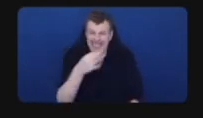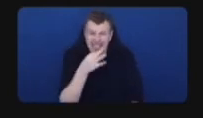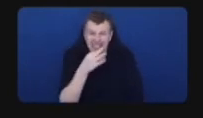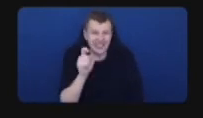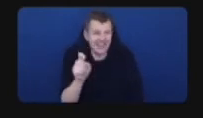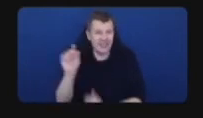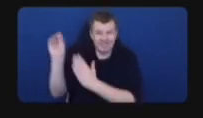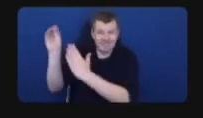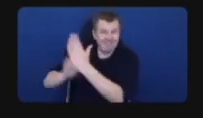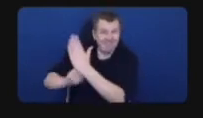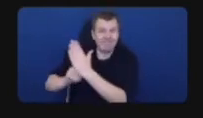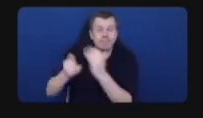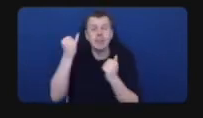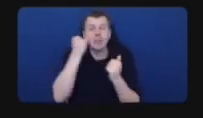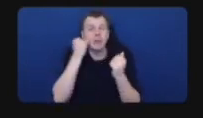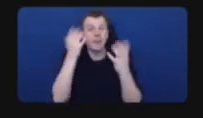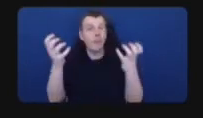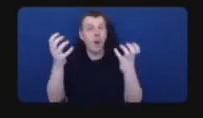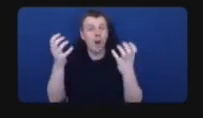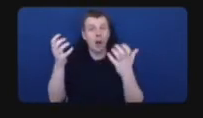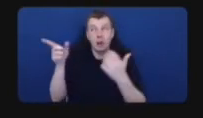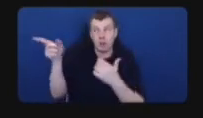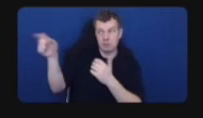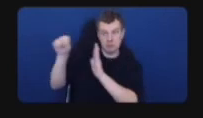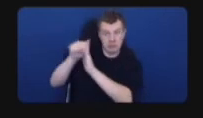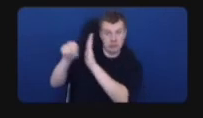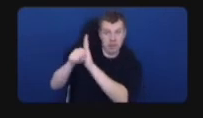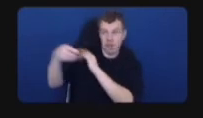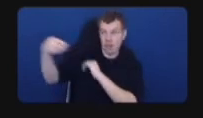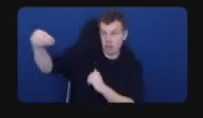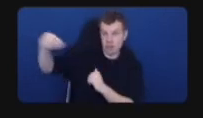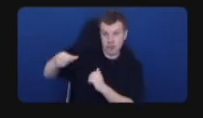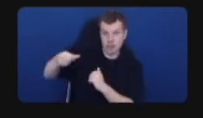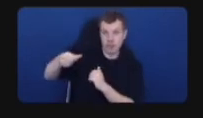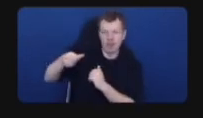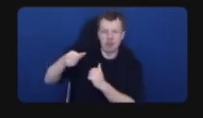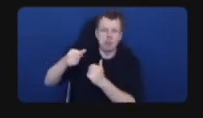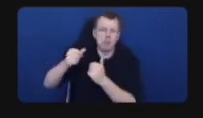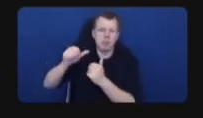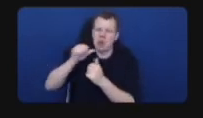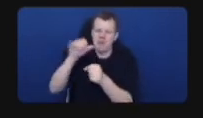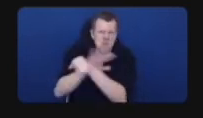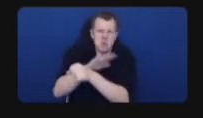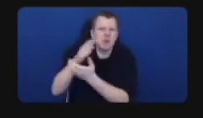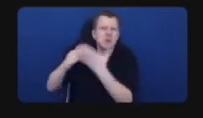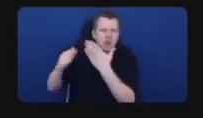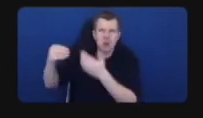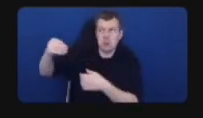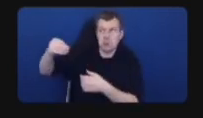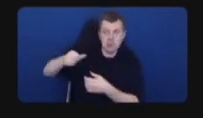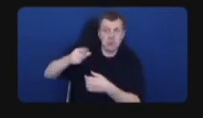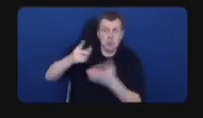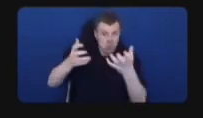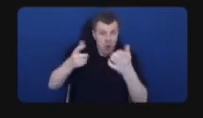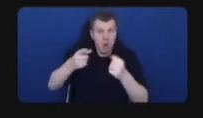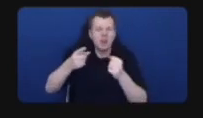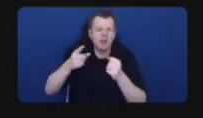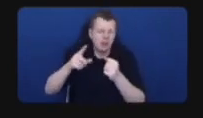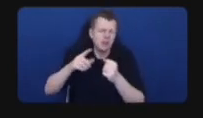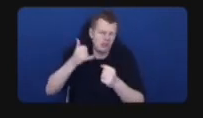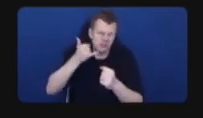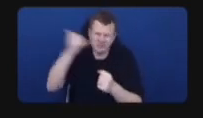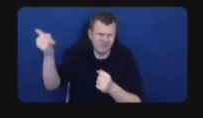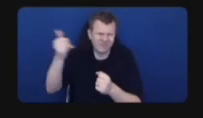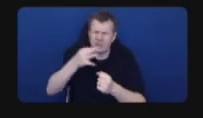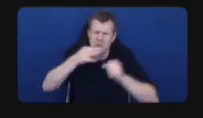还有一些公司他们是能够帮助大家承担，如果是说承担是电费的，如果是说你们觉得是开冷